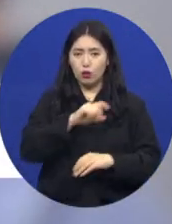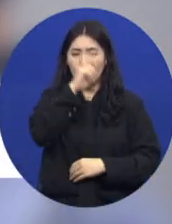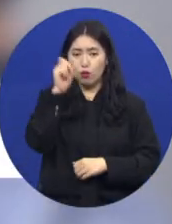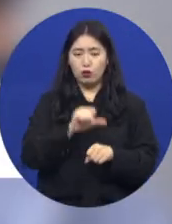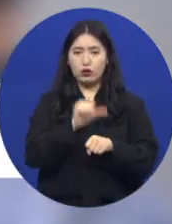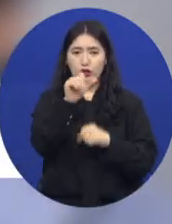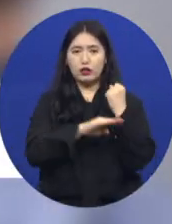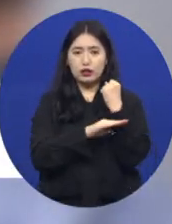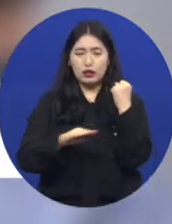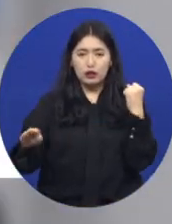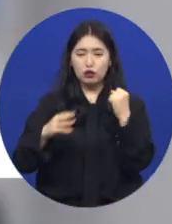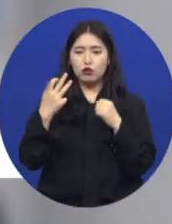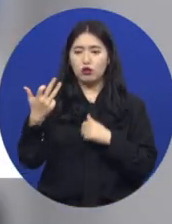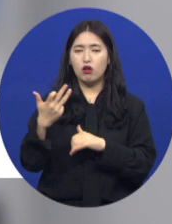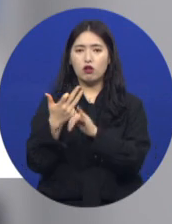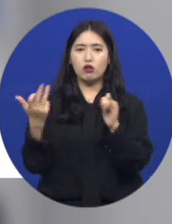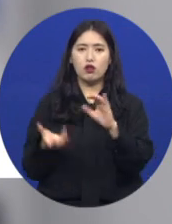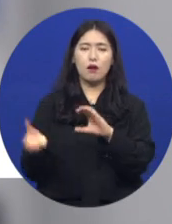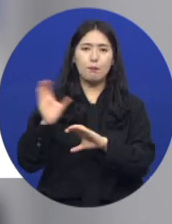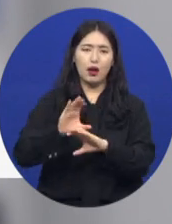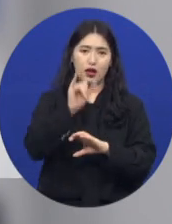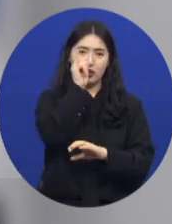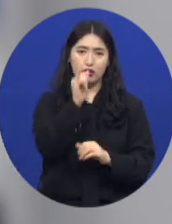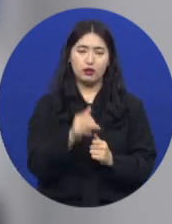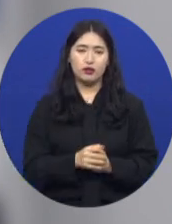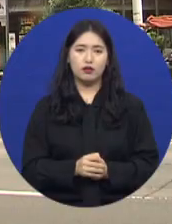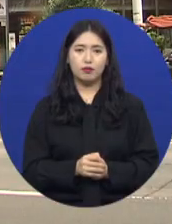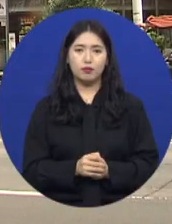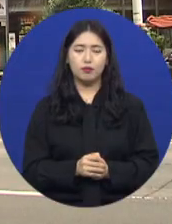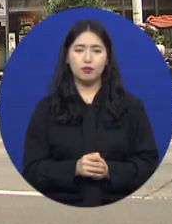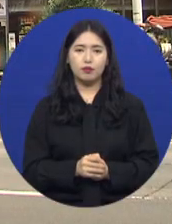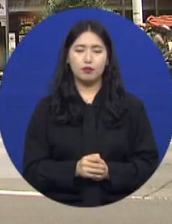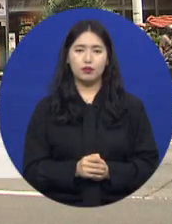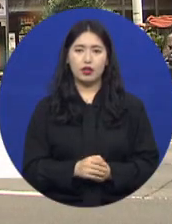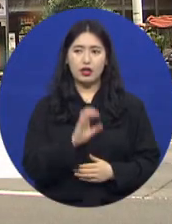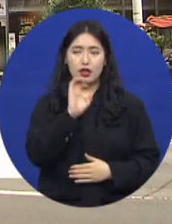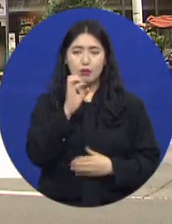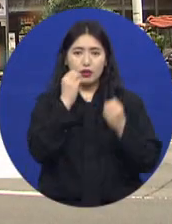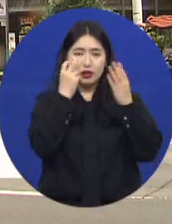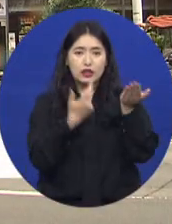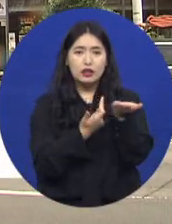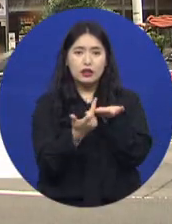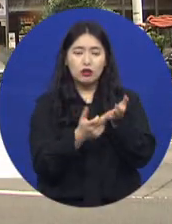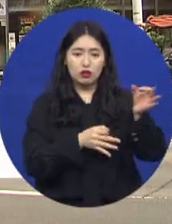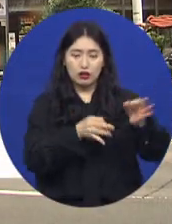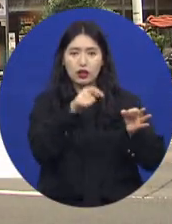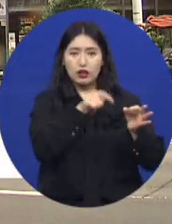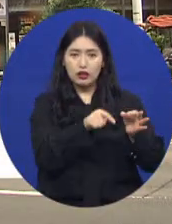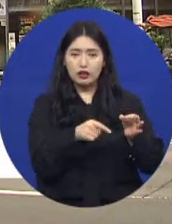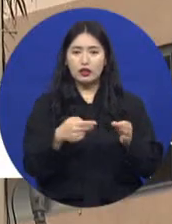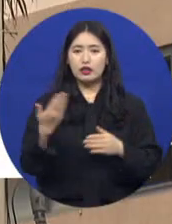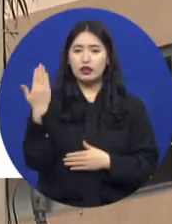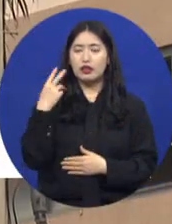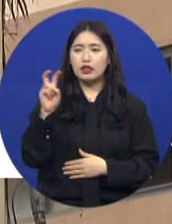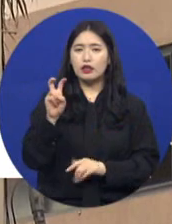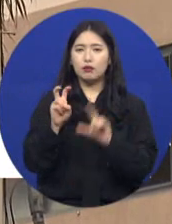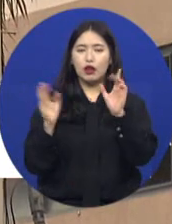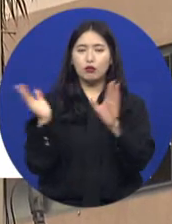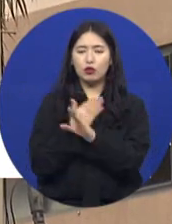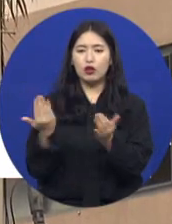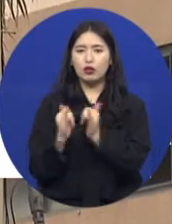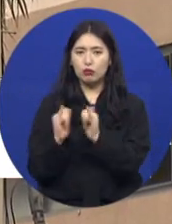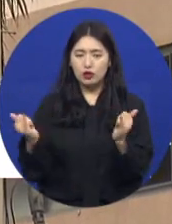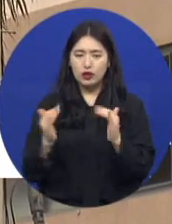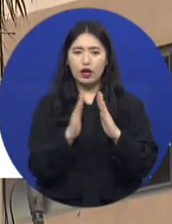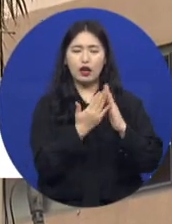오후 5시까지 18명이 발생했습니다. 이마트 신제주점에서는 지난 20일부터 근무자와